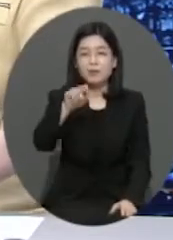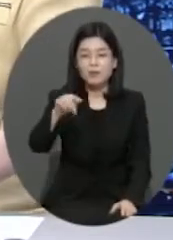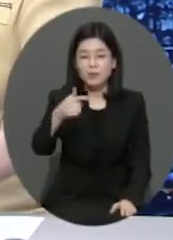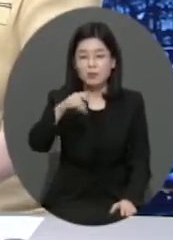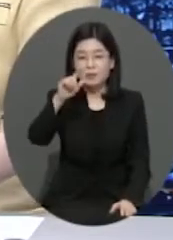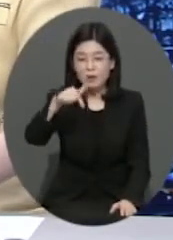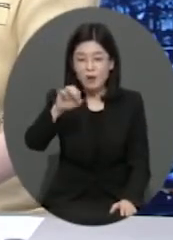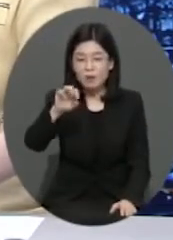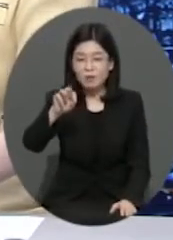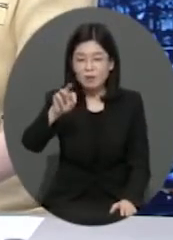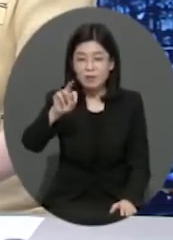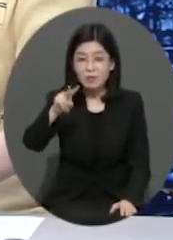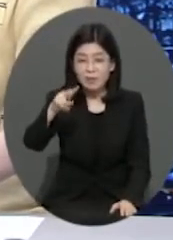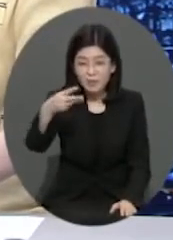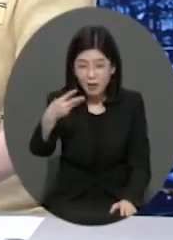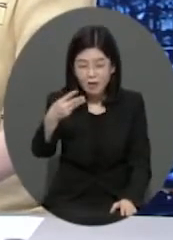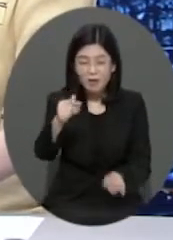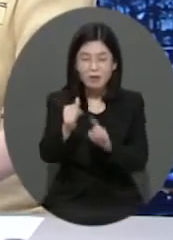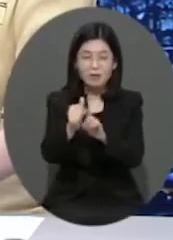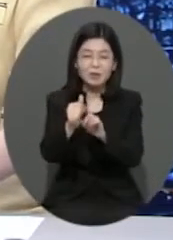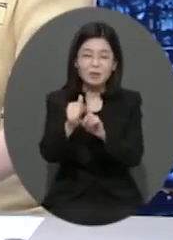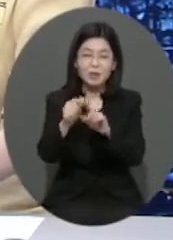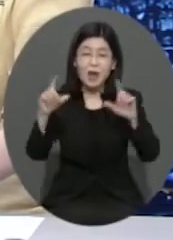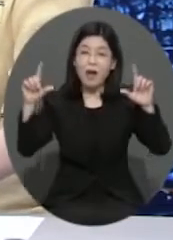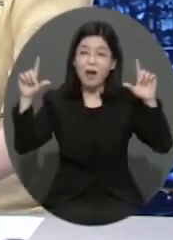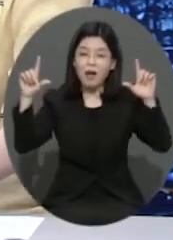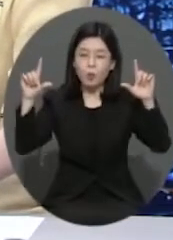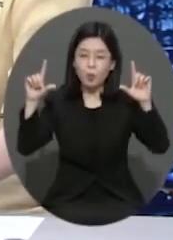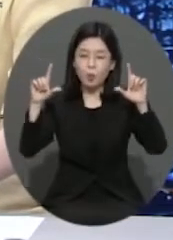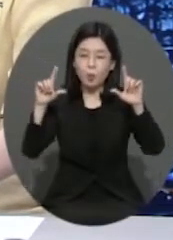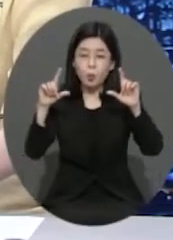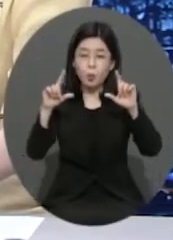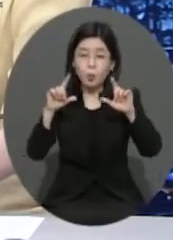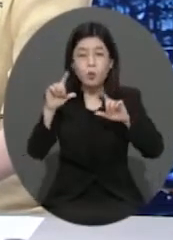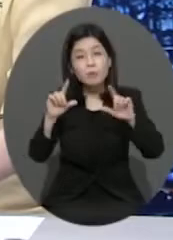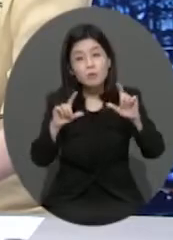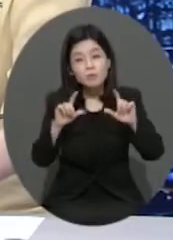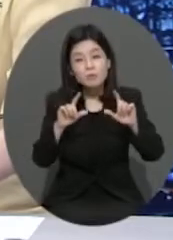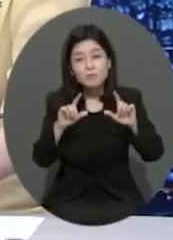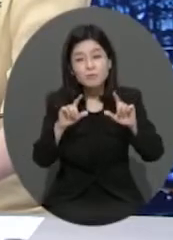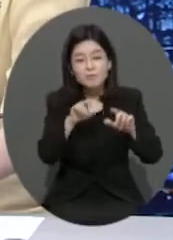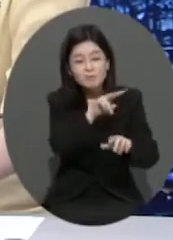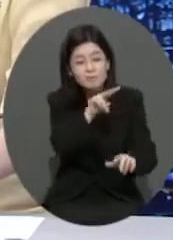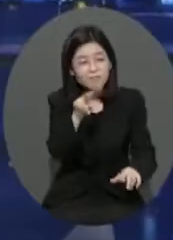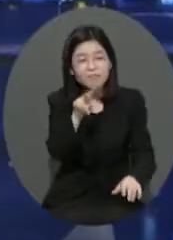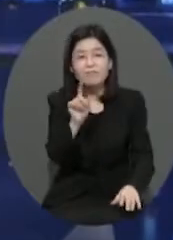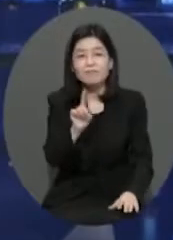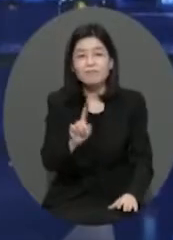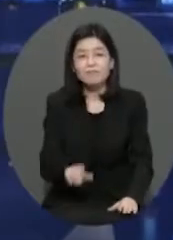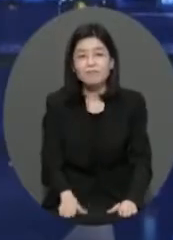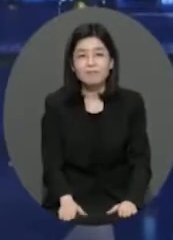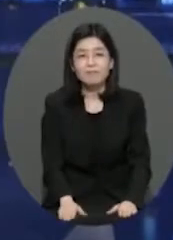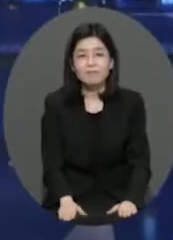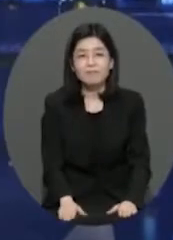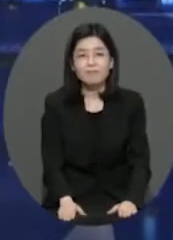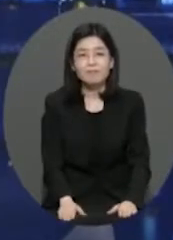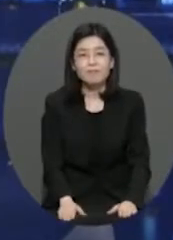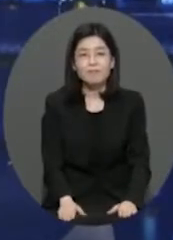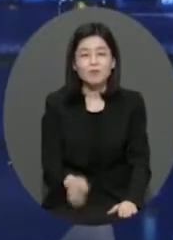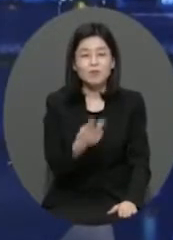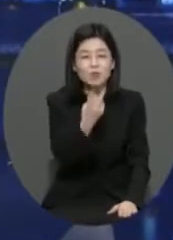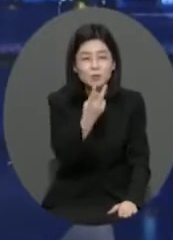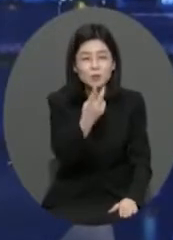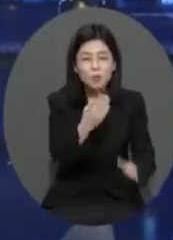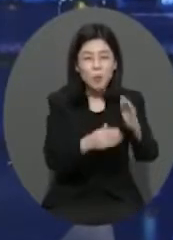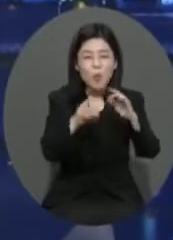경쟁은 좀 지지율이 주춤하는 그런 모습인데 이 두 대권 주제 어떻게 바라보고 계십니까 2분이 오랜 공직 일단 공통점이